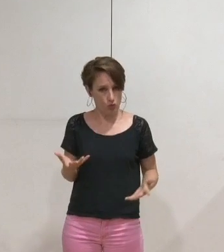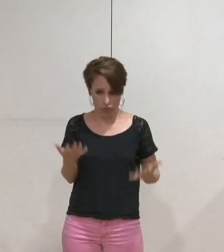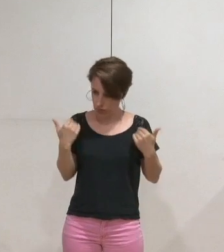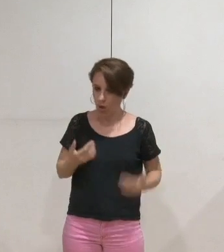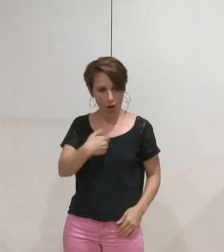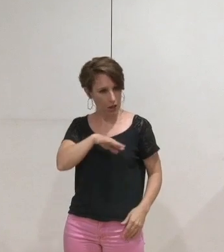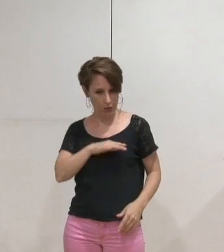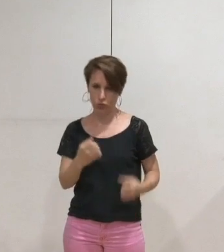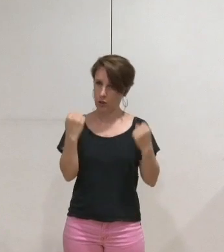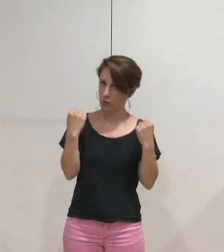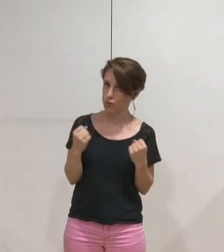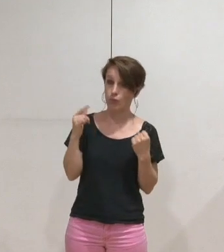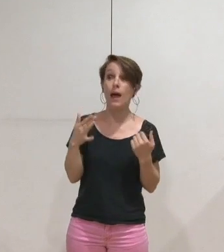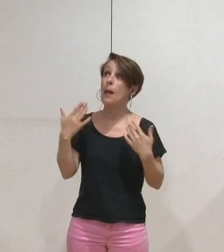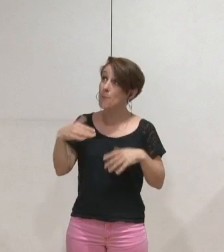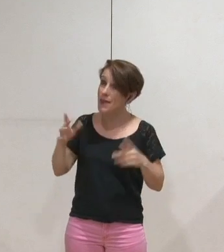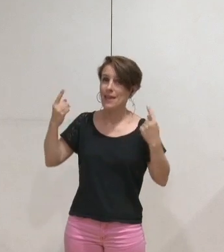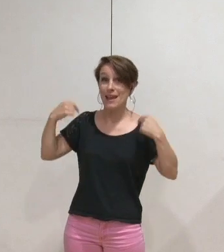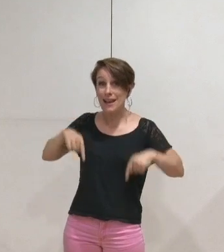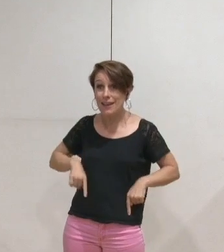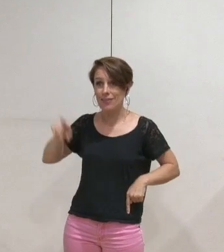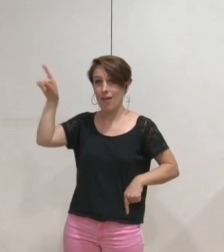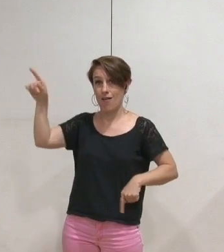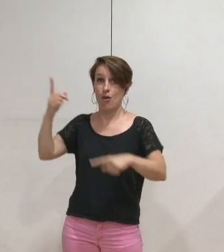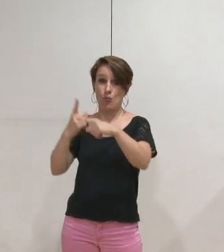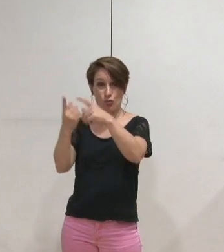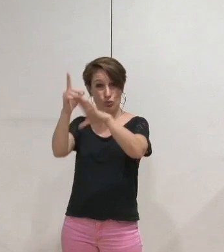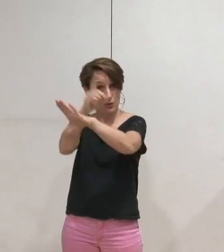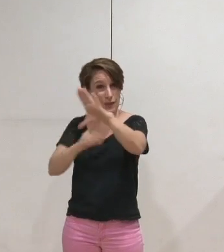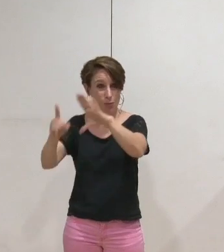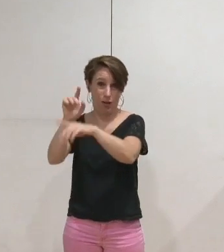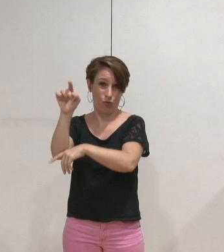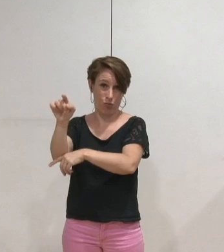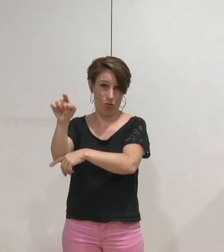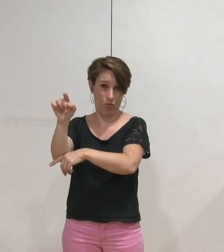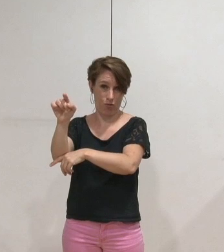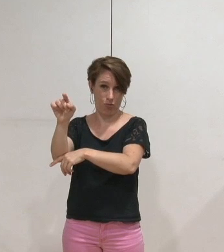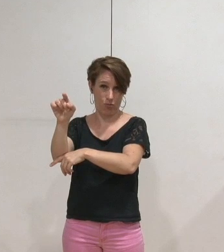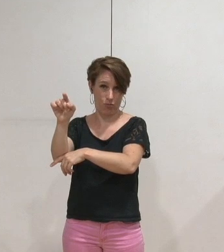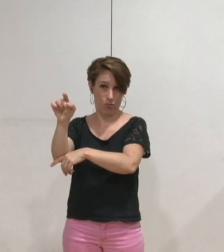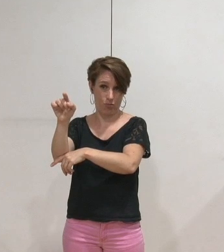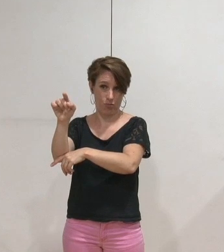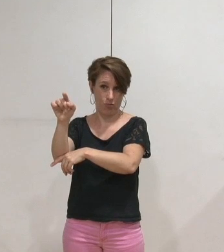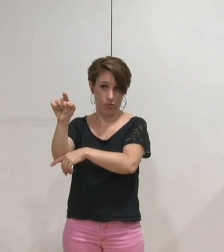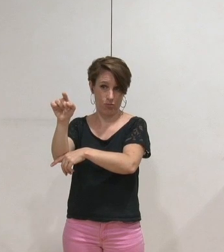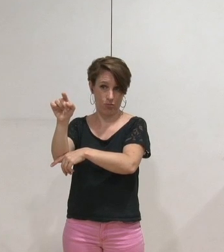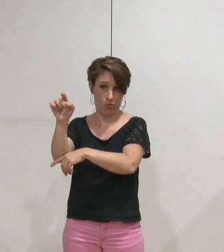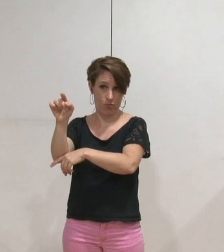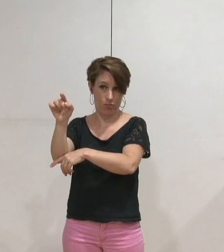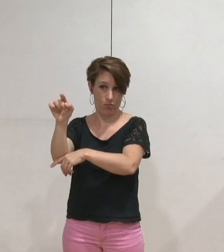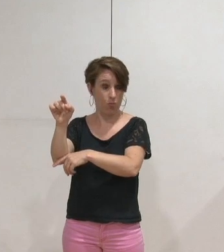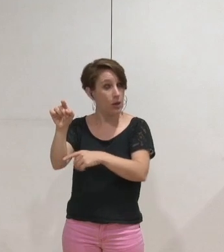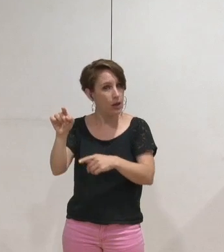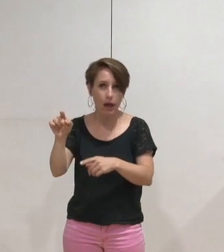l'état et au département qui a une vision restrictive de son action comme aucun autre département dont nous